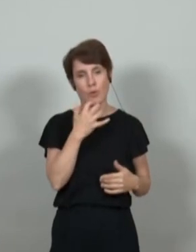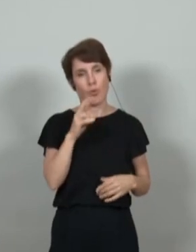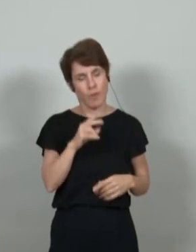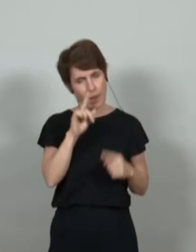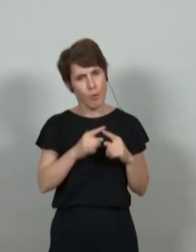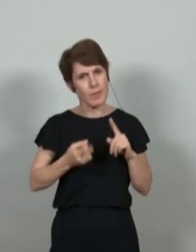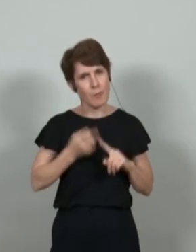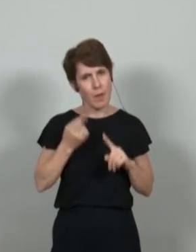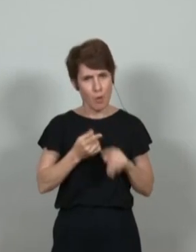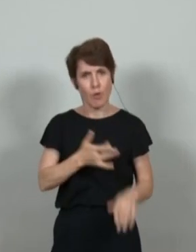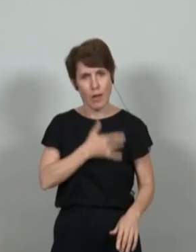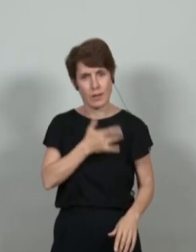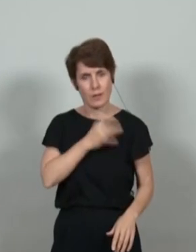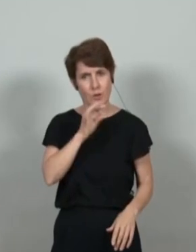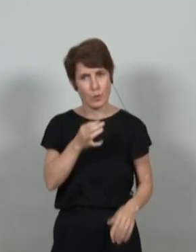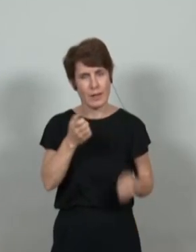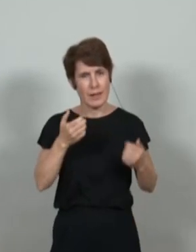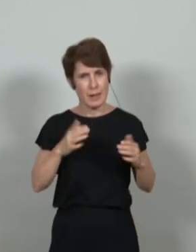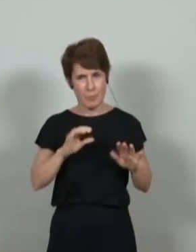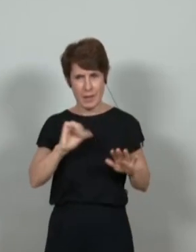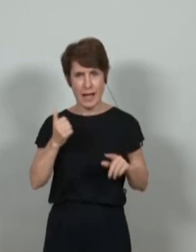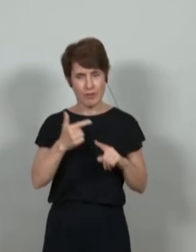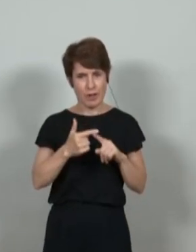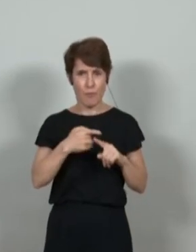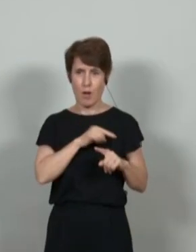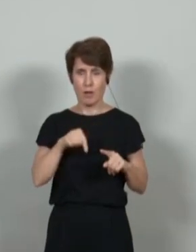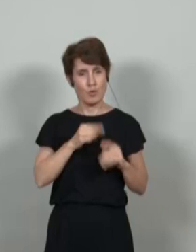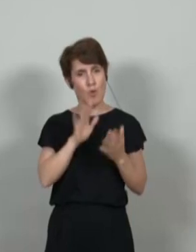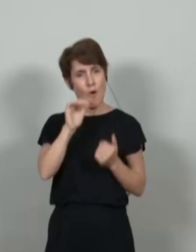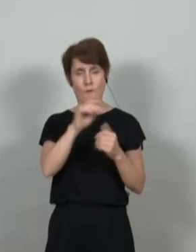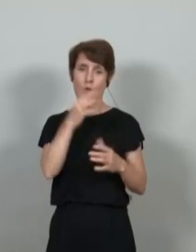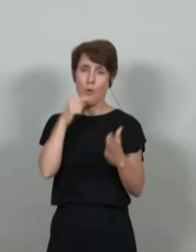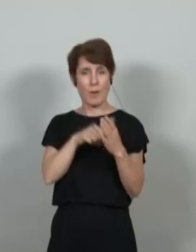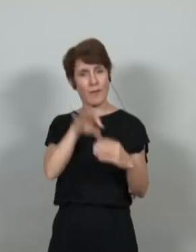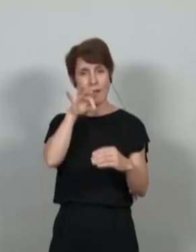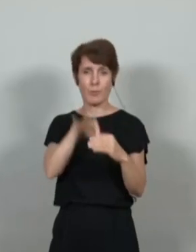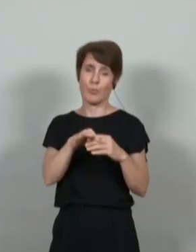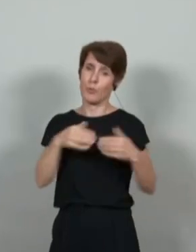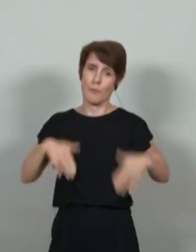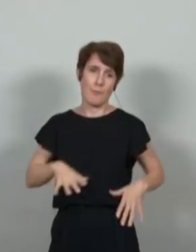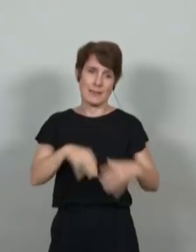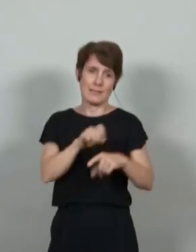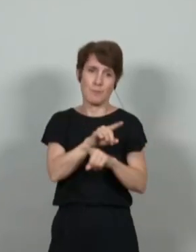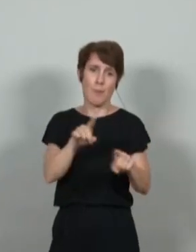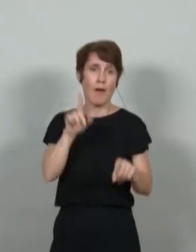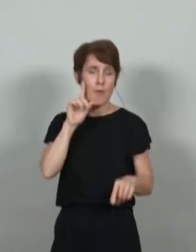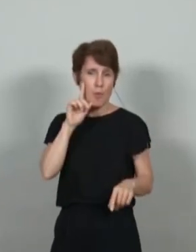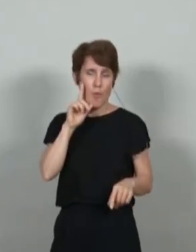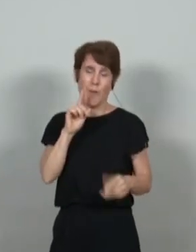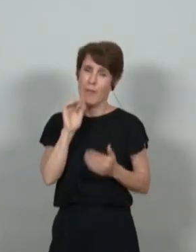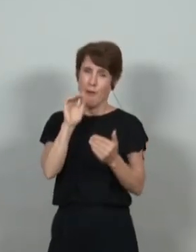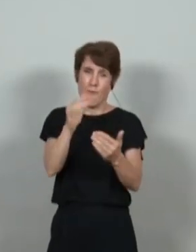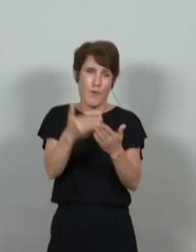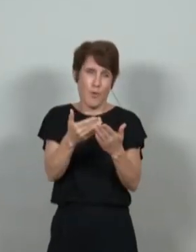et intéressant mais nous nous à chaque fois nous faudrait nptv sur l'ensemble des vœux non pas parce que c'est pas des sujets qui nous préoccupent mais on pense que les vœux sont pas forcément